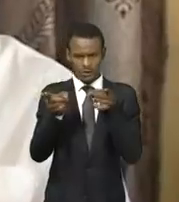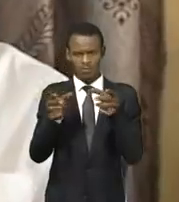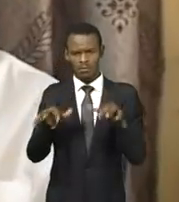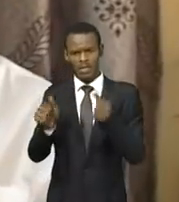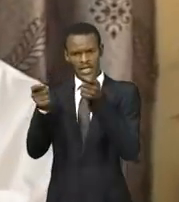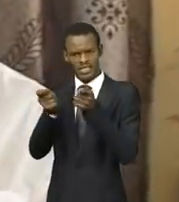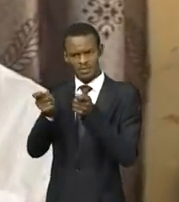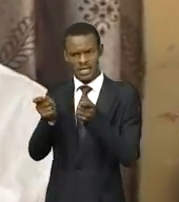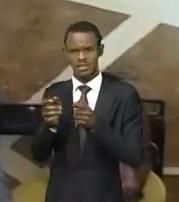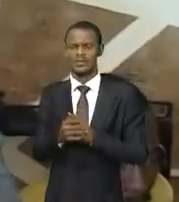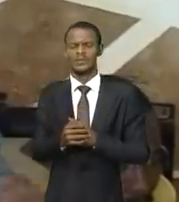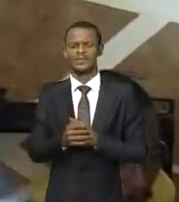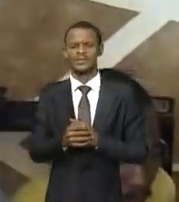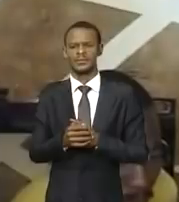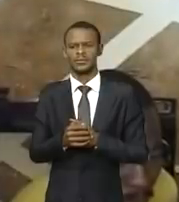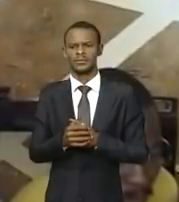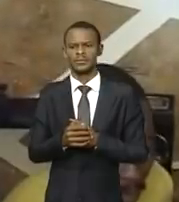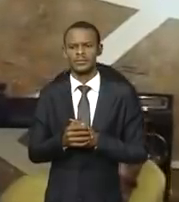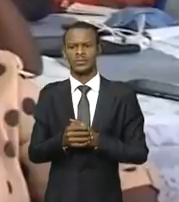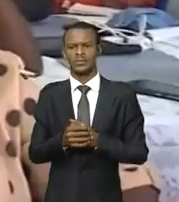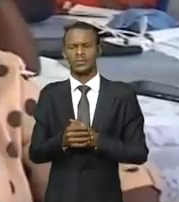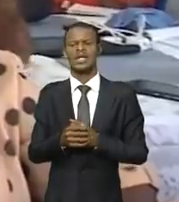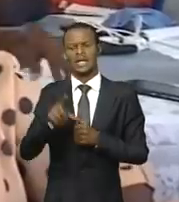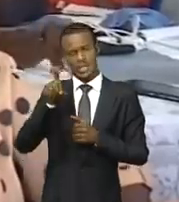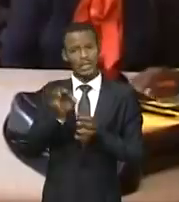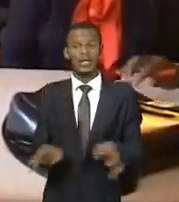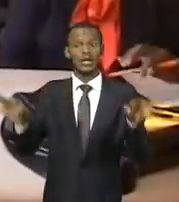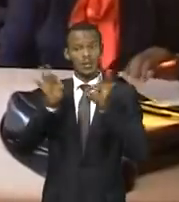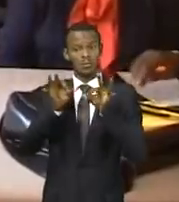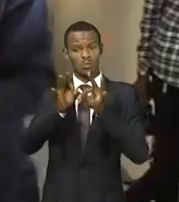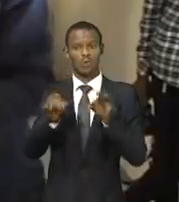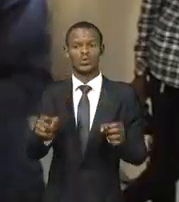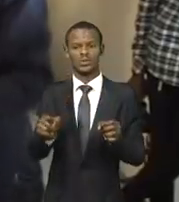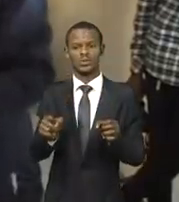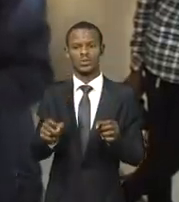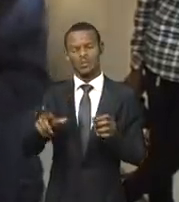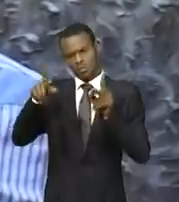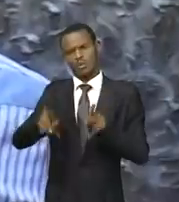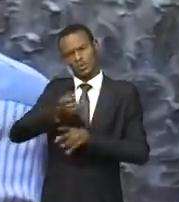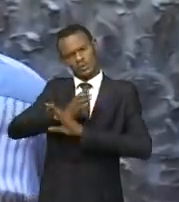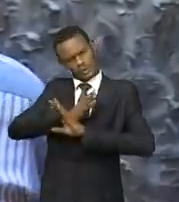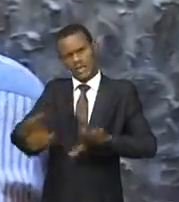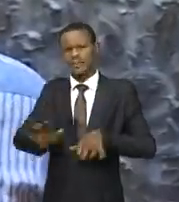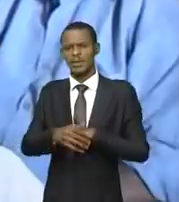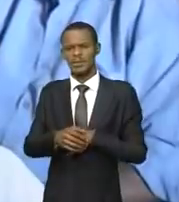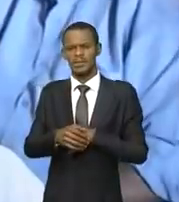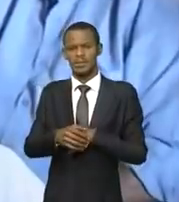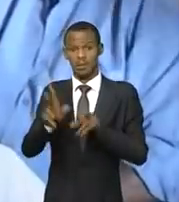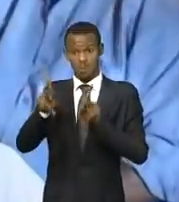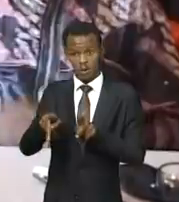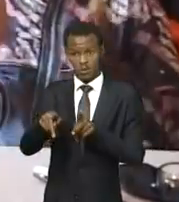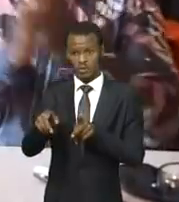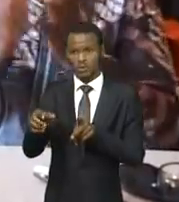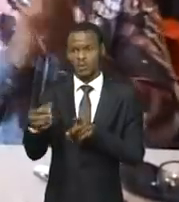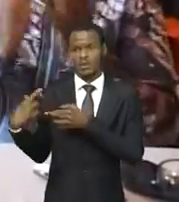participants d'être accompagnés selon qu'ils doivent être compétitifs. La présence des leaders formés dans cette association va donc